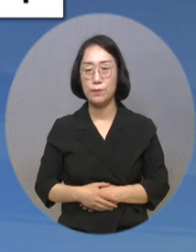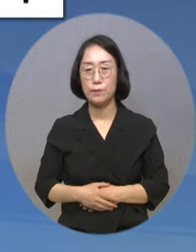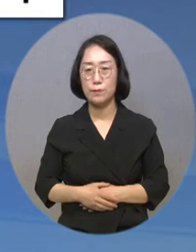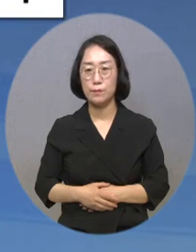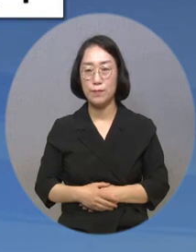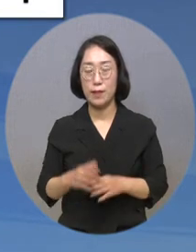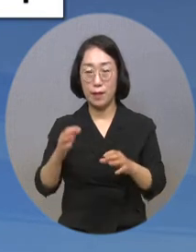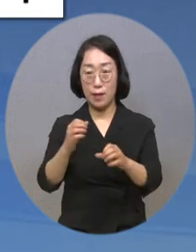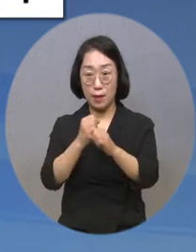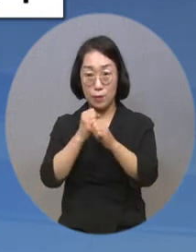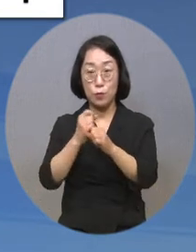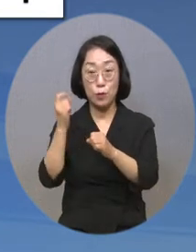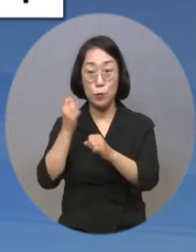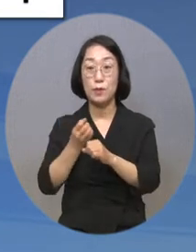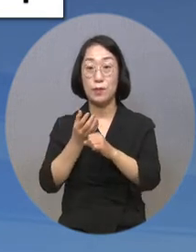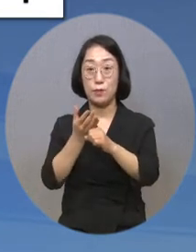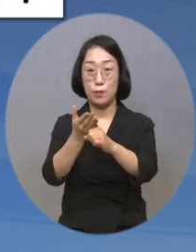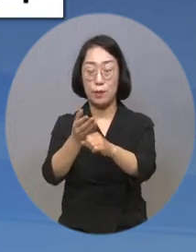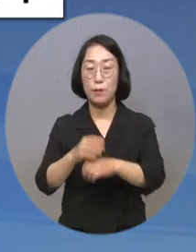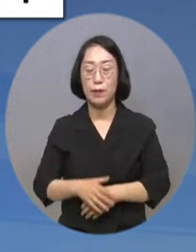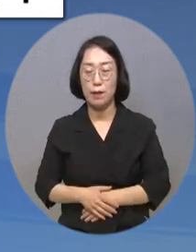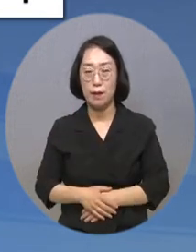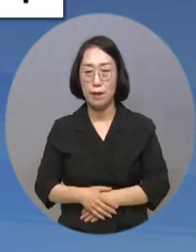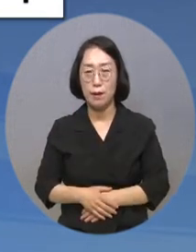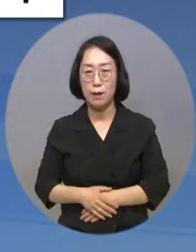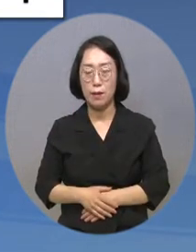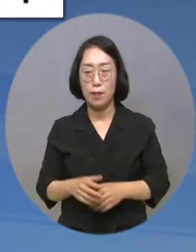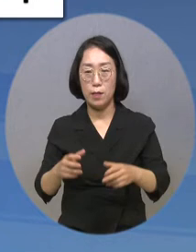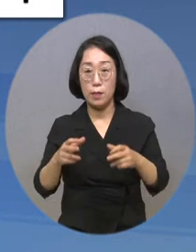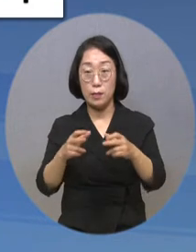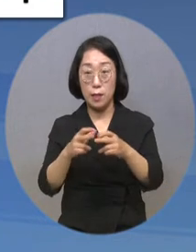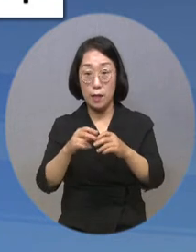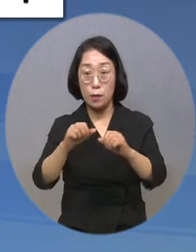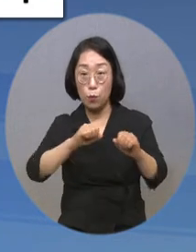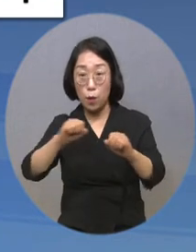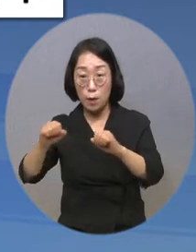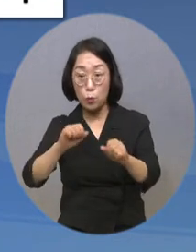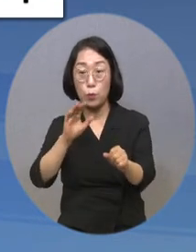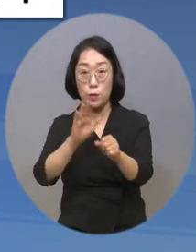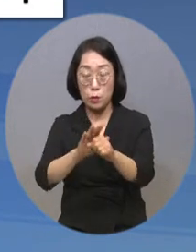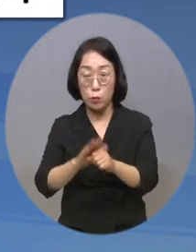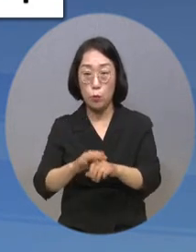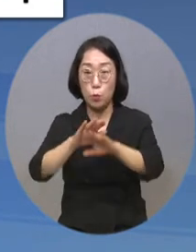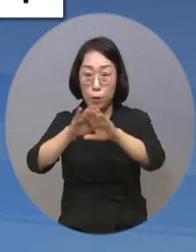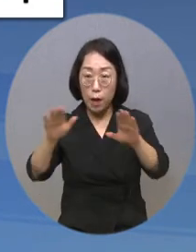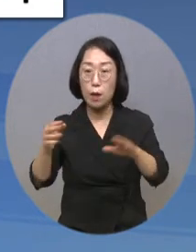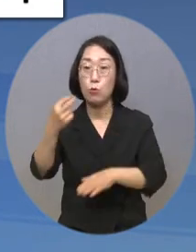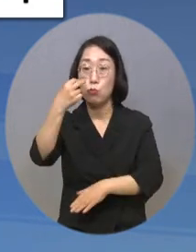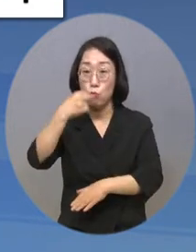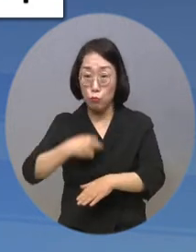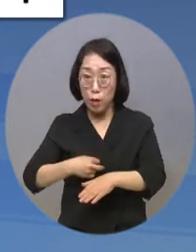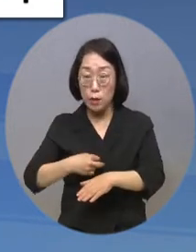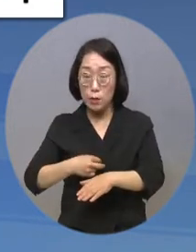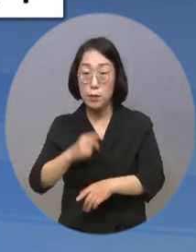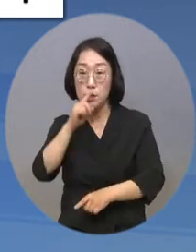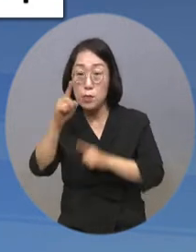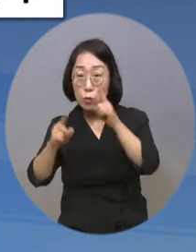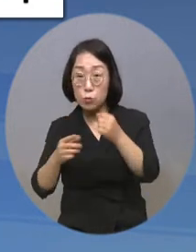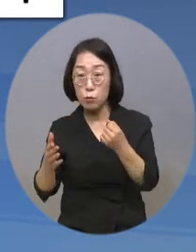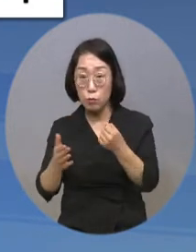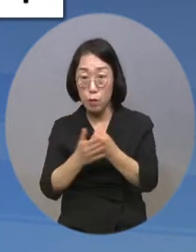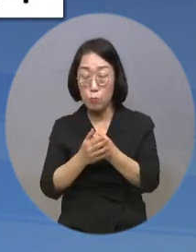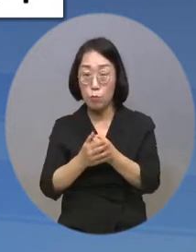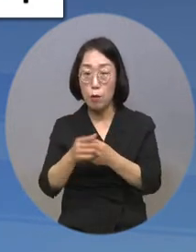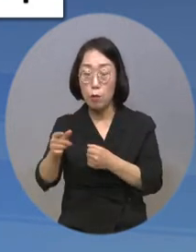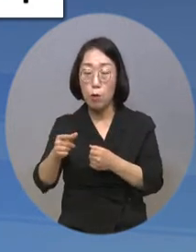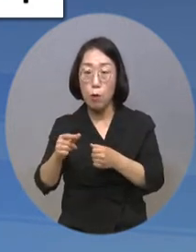이어서 간추린 뉴스 전해드립니다. 장애인 활동 지원과 주간 활동 서비스를 동시 수급한다는 이유로